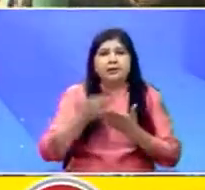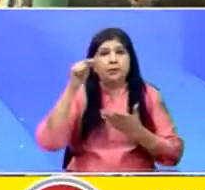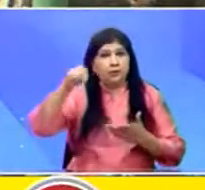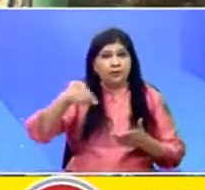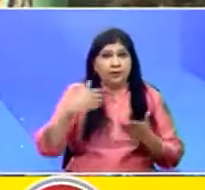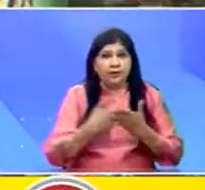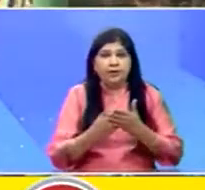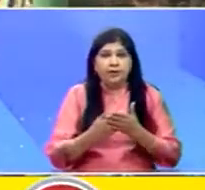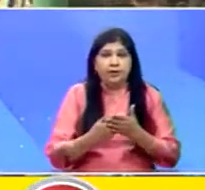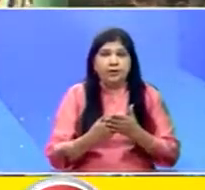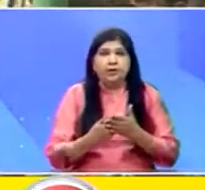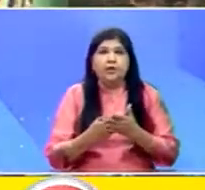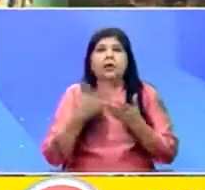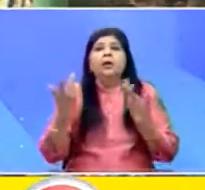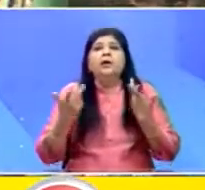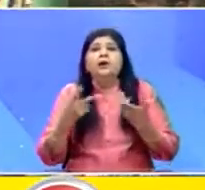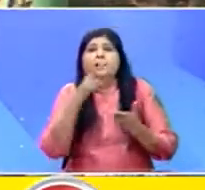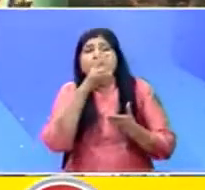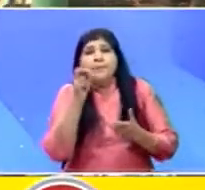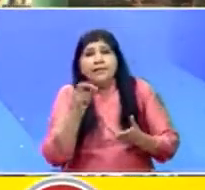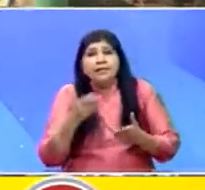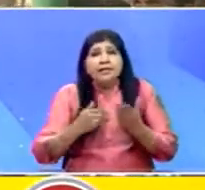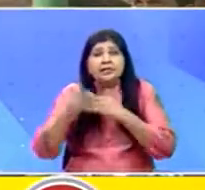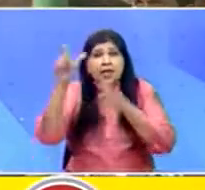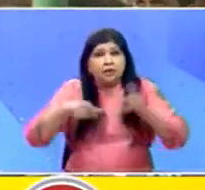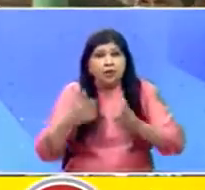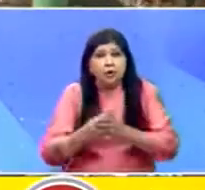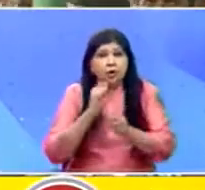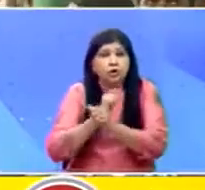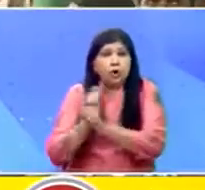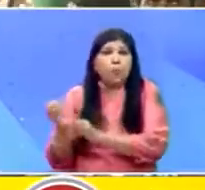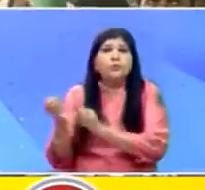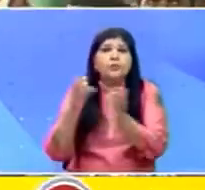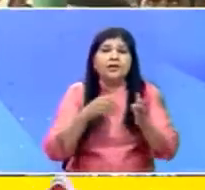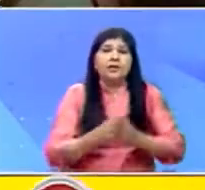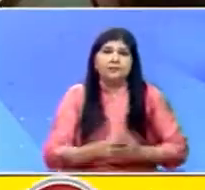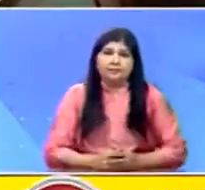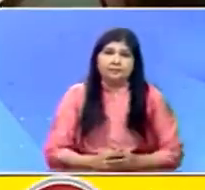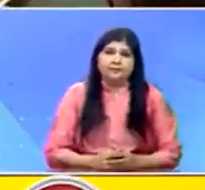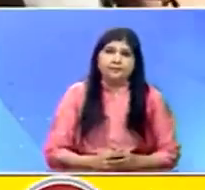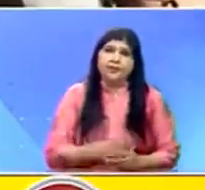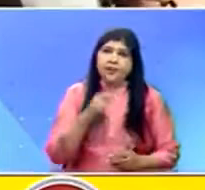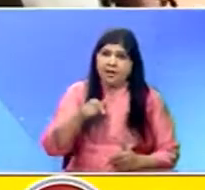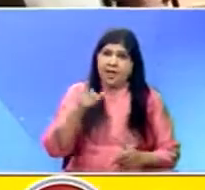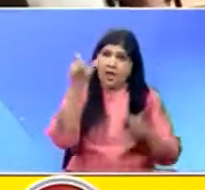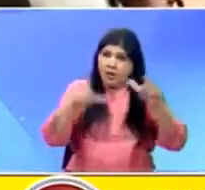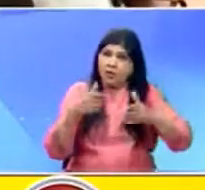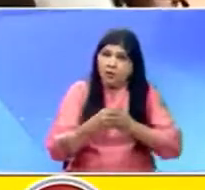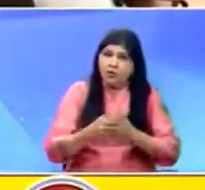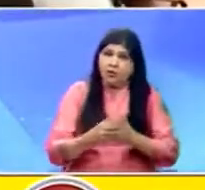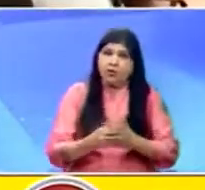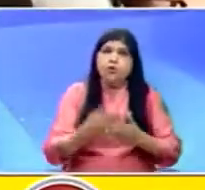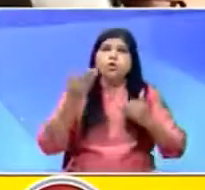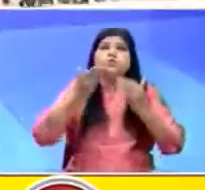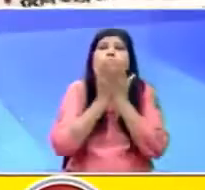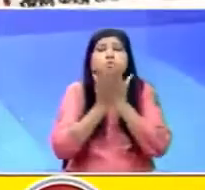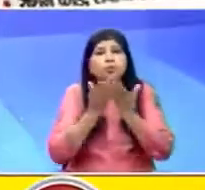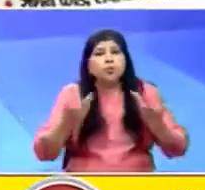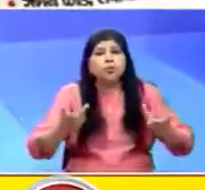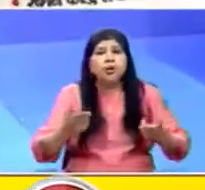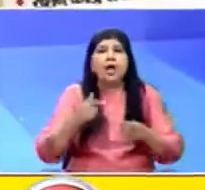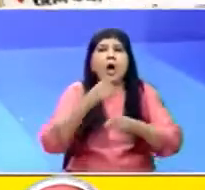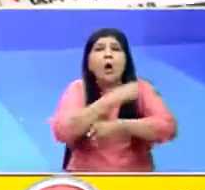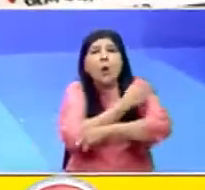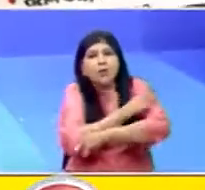उन्होंने 20 से ज्यादा लोगों को नौकरी पर रख लिया है। ये लोग गांवों के स्कूल,